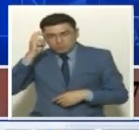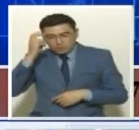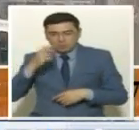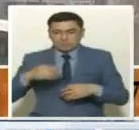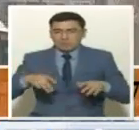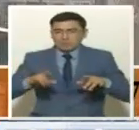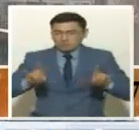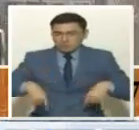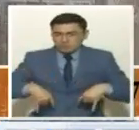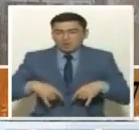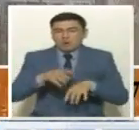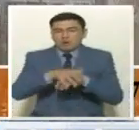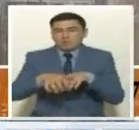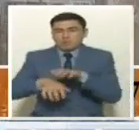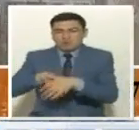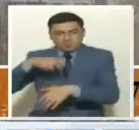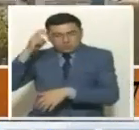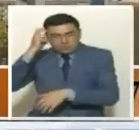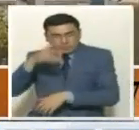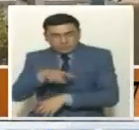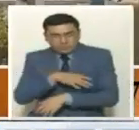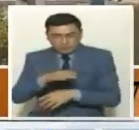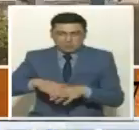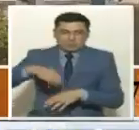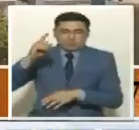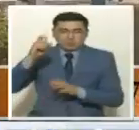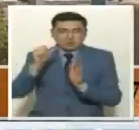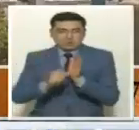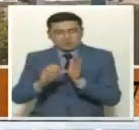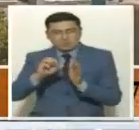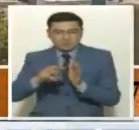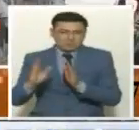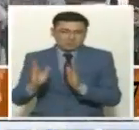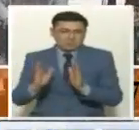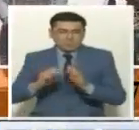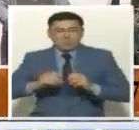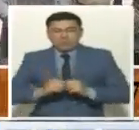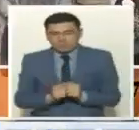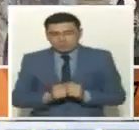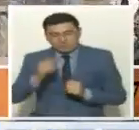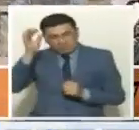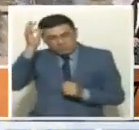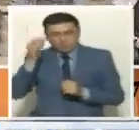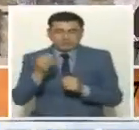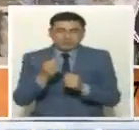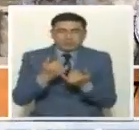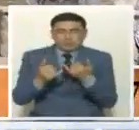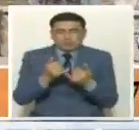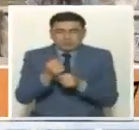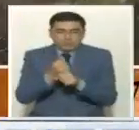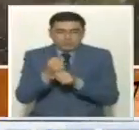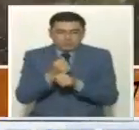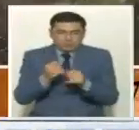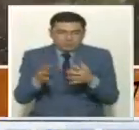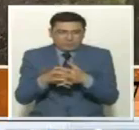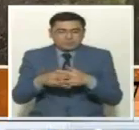qara batenkesi bolğan. Erekşe belgileri boyu 160-170 cm arıq deneli sarı toru şaşı qoñır tüstü. 40 günden